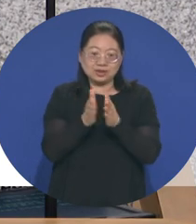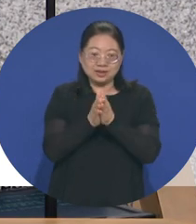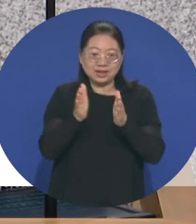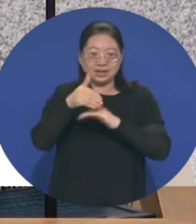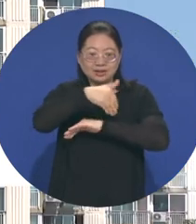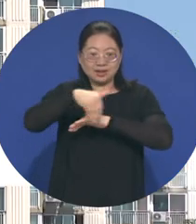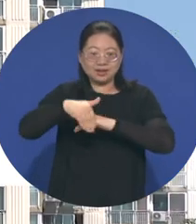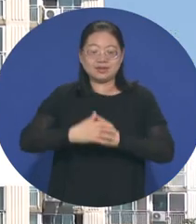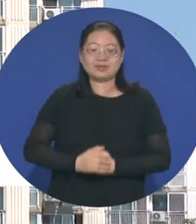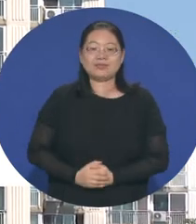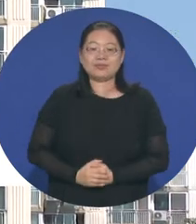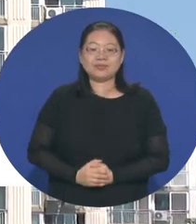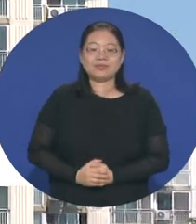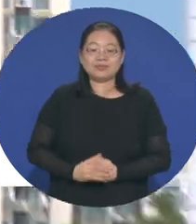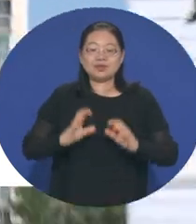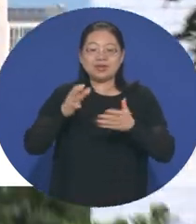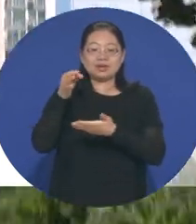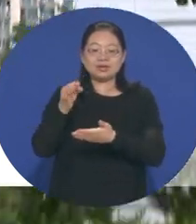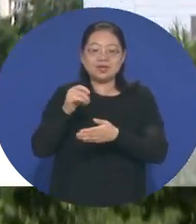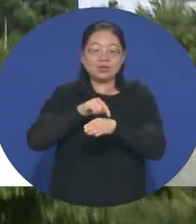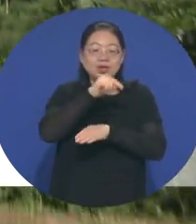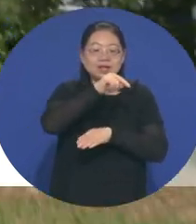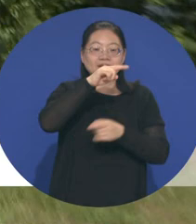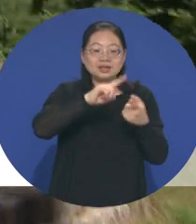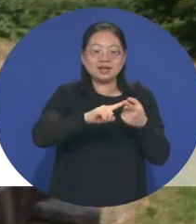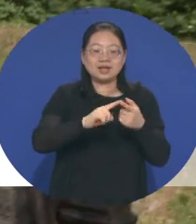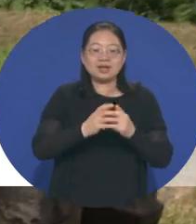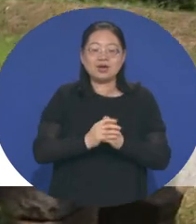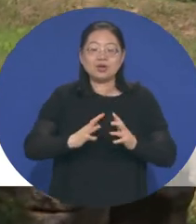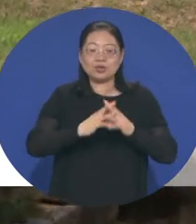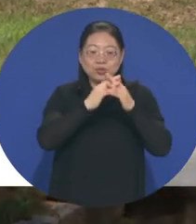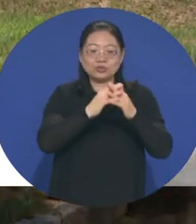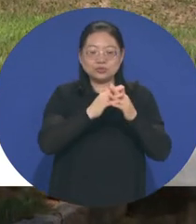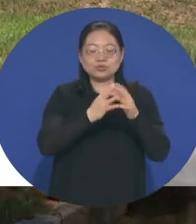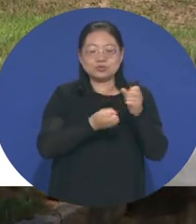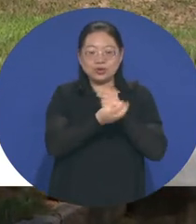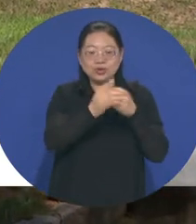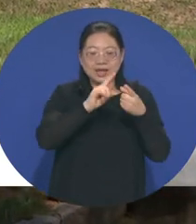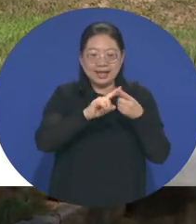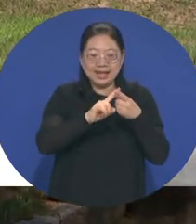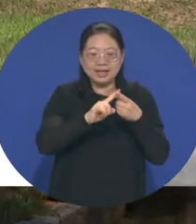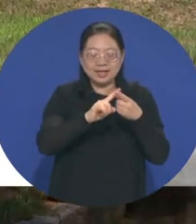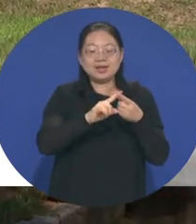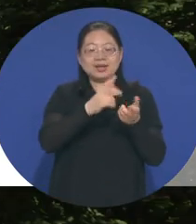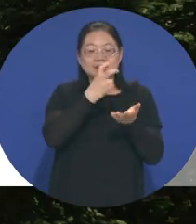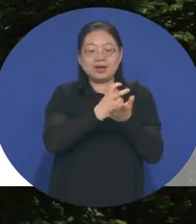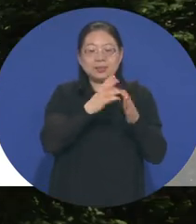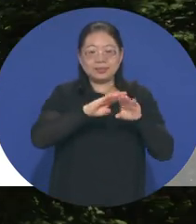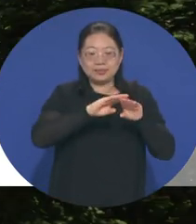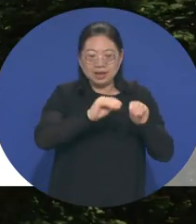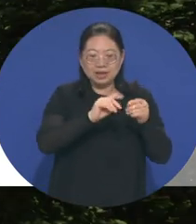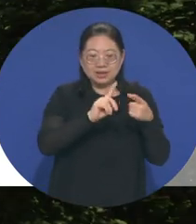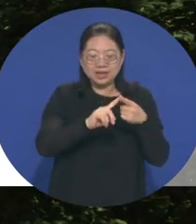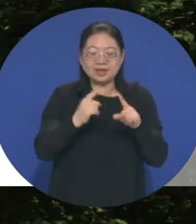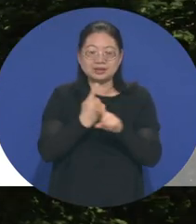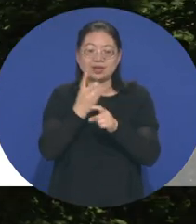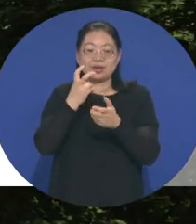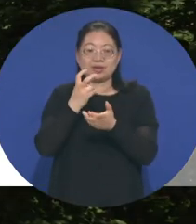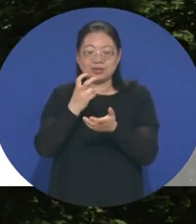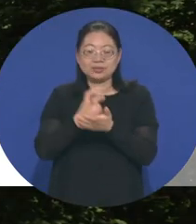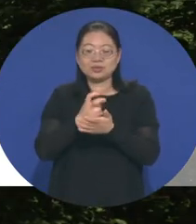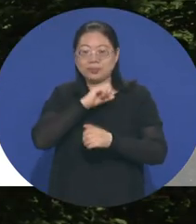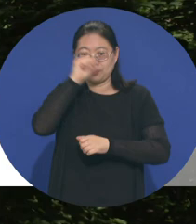예정입니다. 국가유산 외곽 지역에 대한 건축 영향 검토 절차 이행 규제를 해제하는 내용의 개정 조례안도